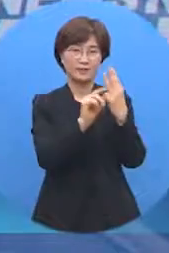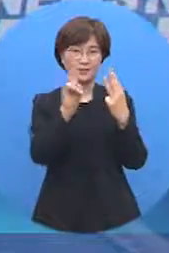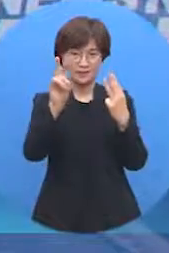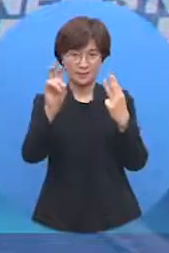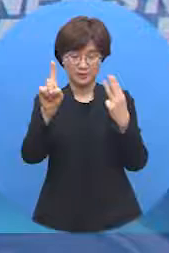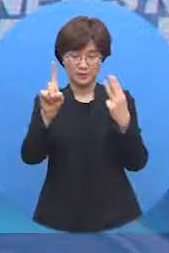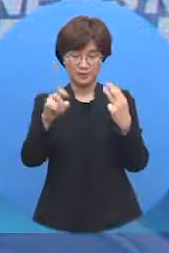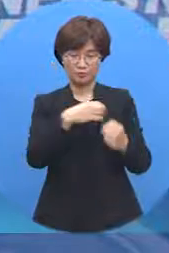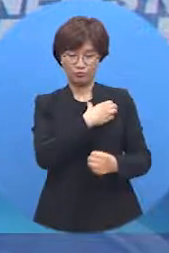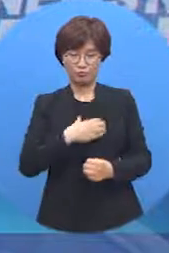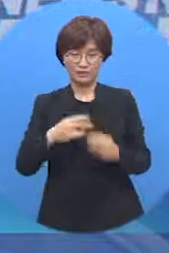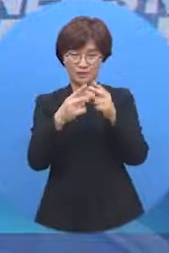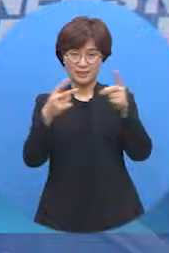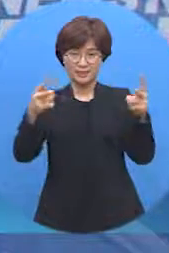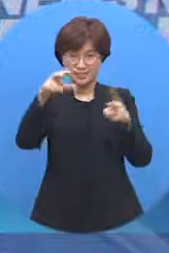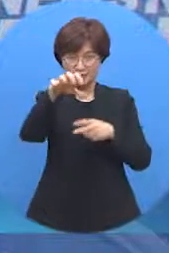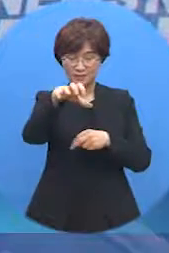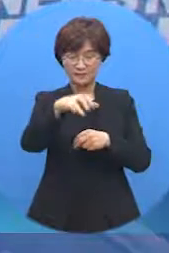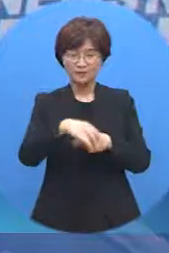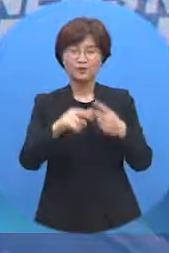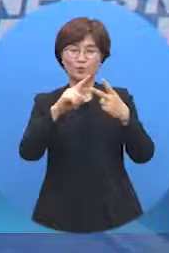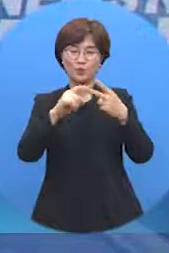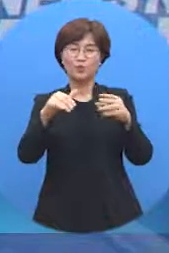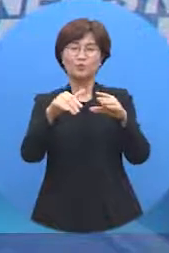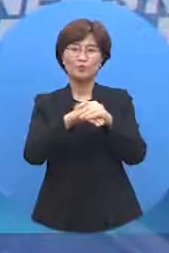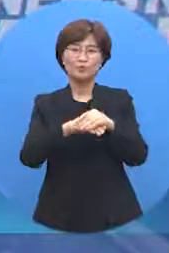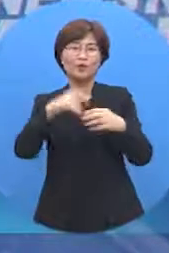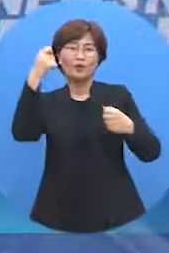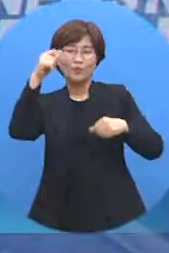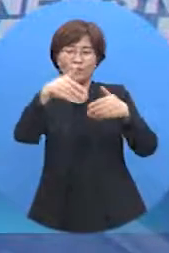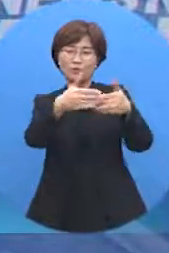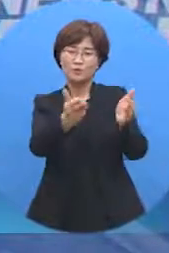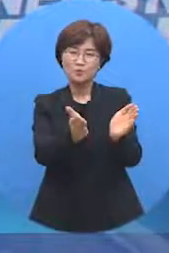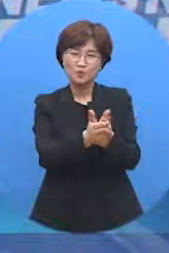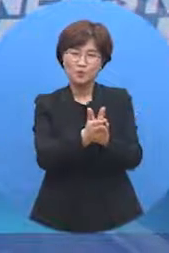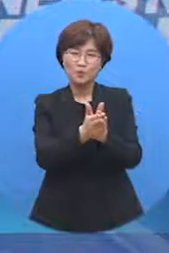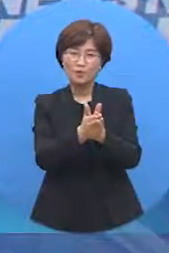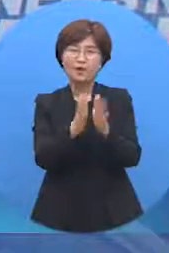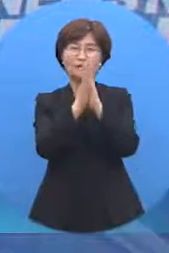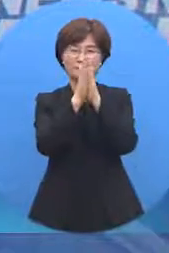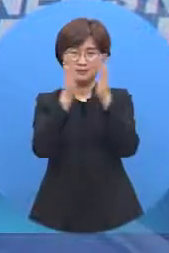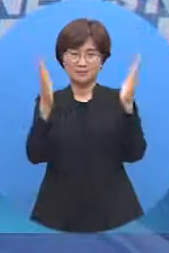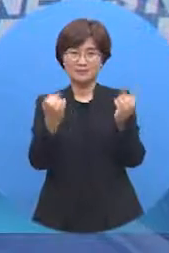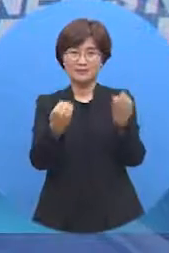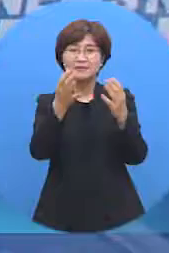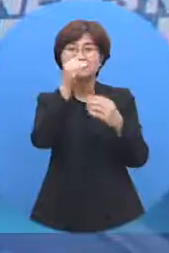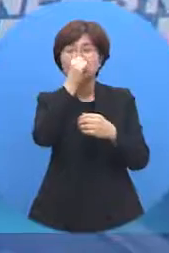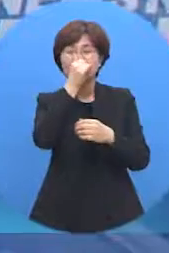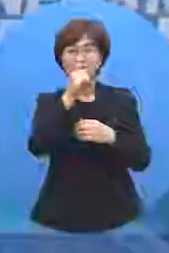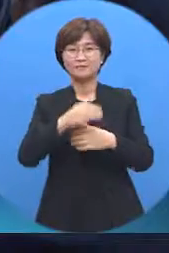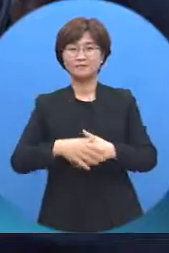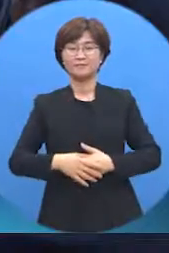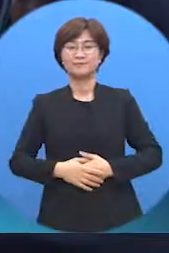3월 21일 구청 2층 다목적 강당에서 동대문 문화공연협동조합 창단 공연이 열렸습니다.